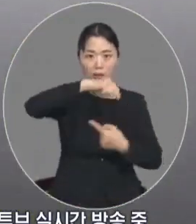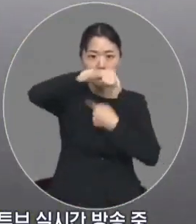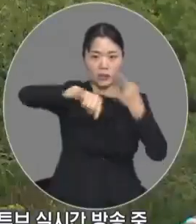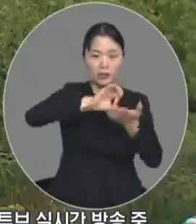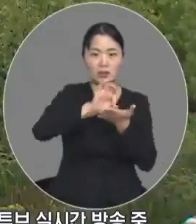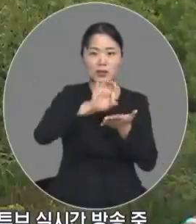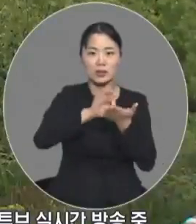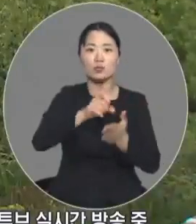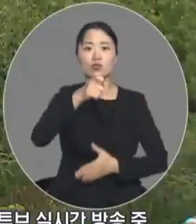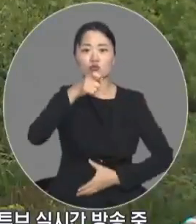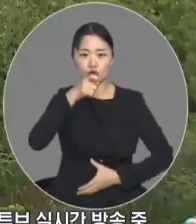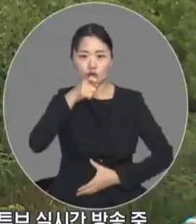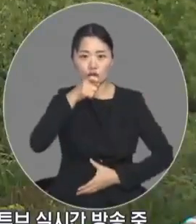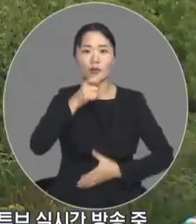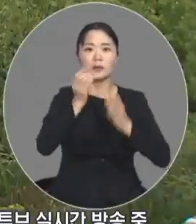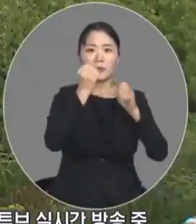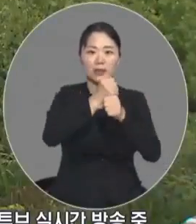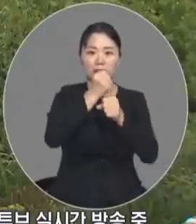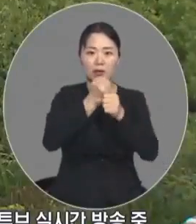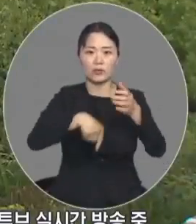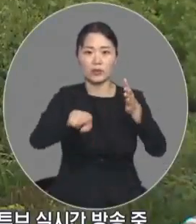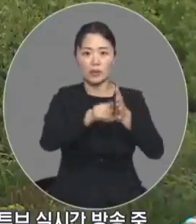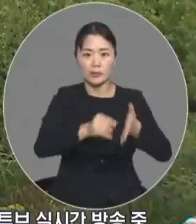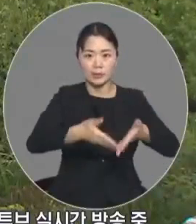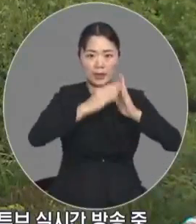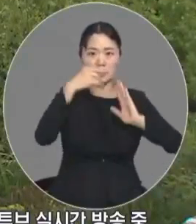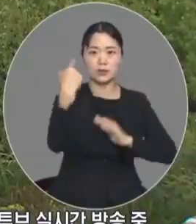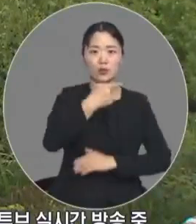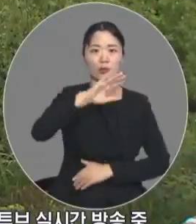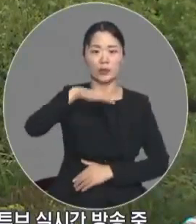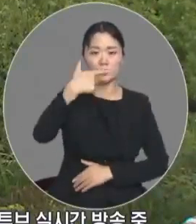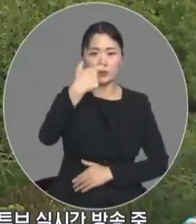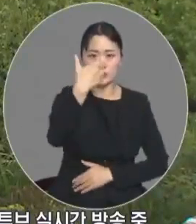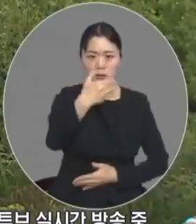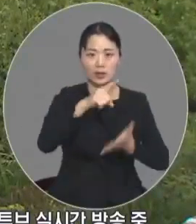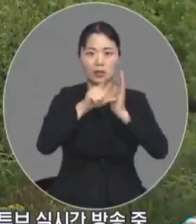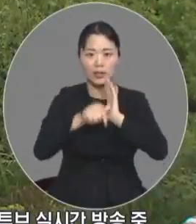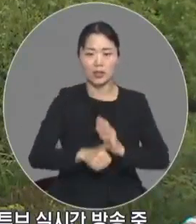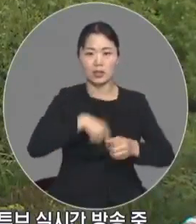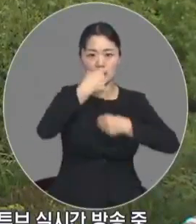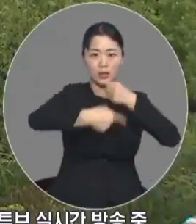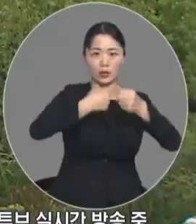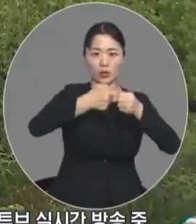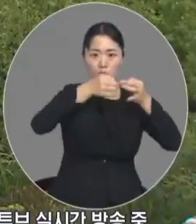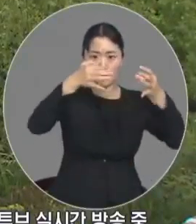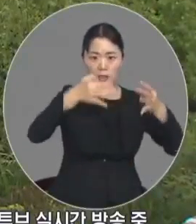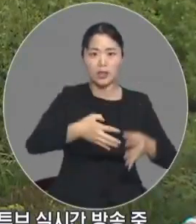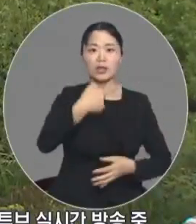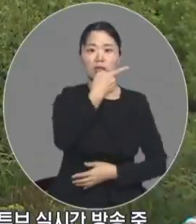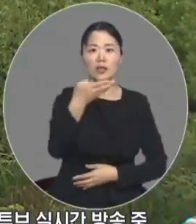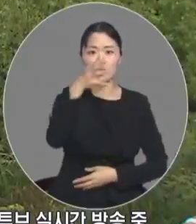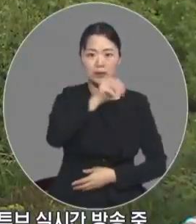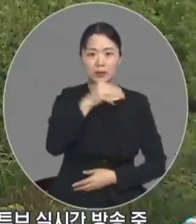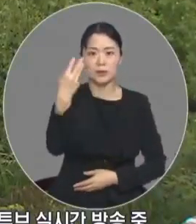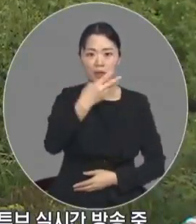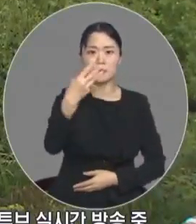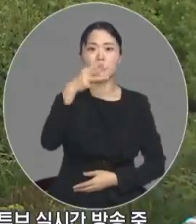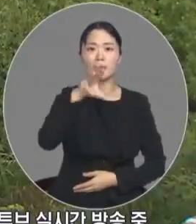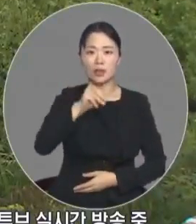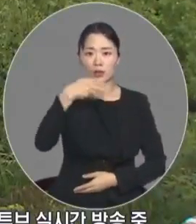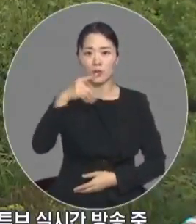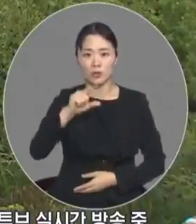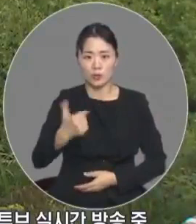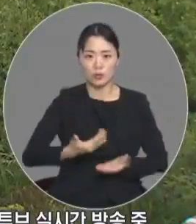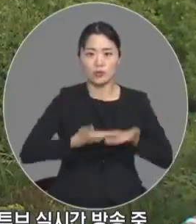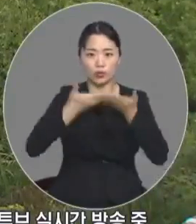건립됐습니다. 대암댐은 하루 평균 35만 톤, 1년이면 1억 3천만 톤의 공업용수를 공급하고 있지만